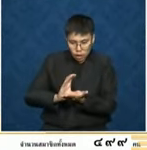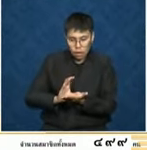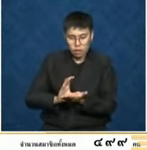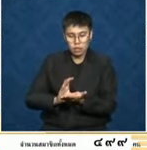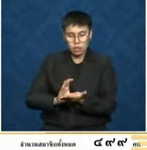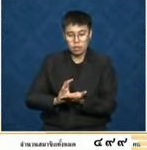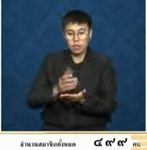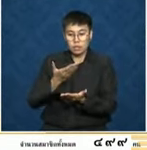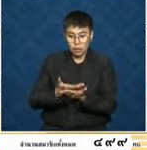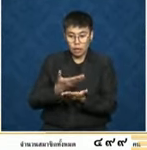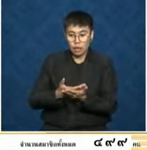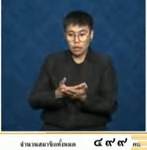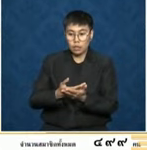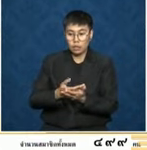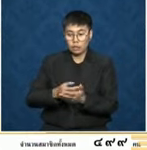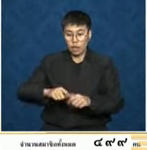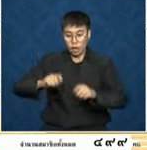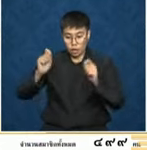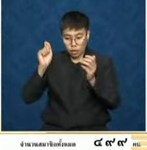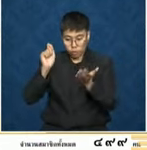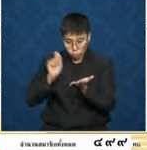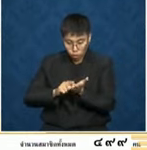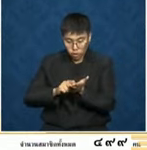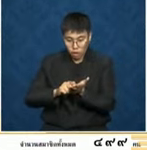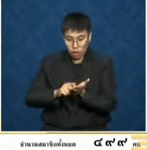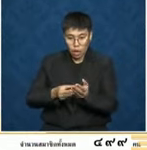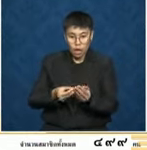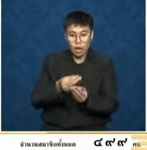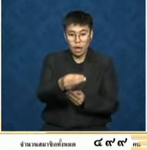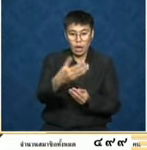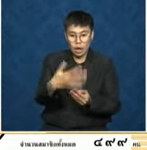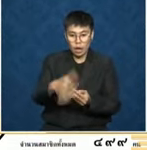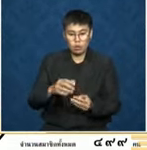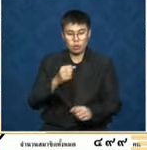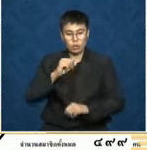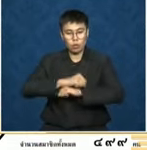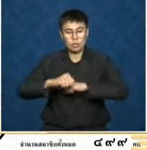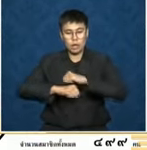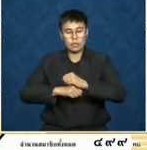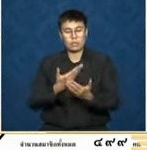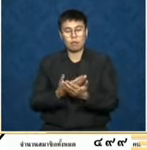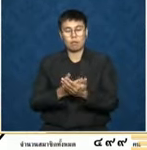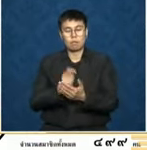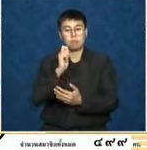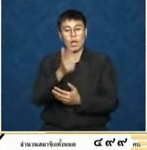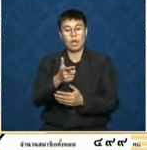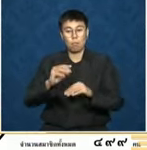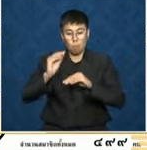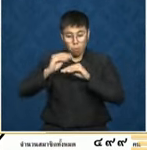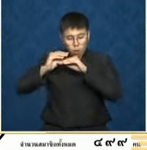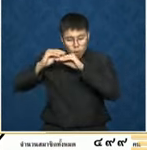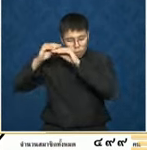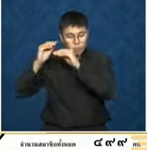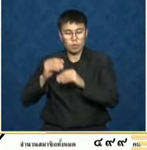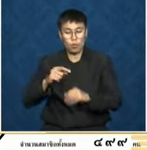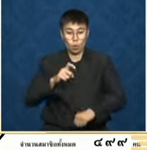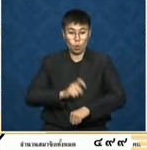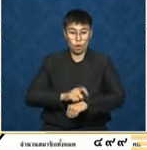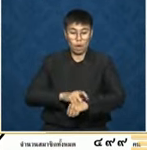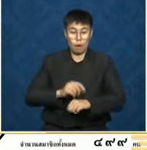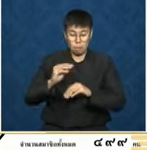ที่ได้รับการอนุมัติในการก่อสร้างต่างๆนะครับก็จะมีค่าใช้จ่ายเพิ่มขึ้นก็จะใช้เวลาเพิ่มขึ้